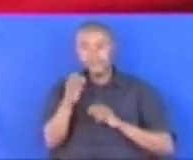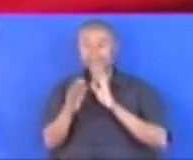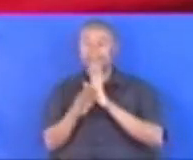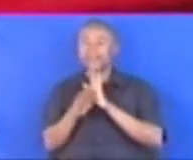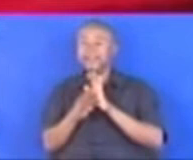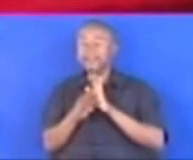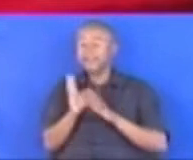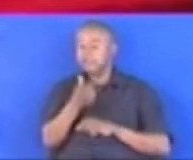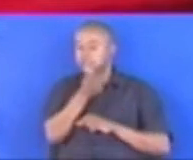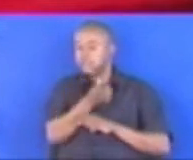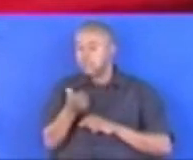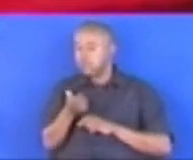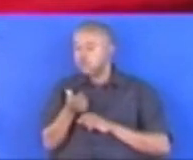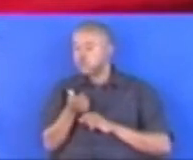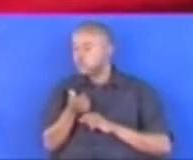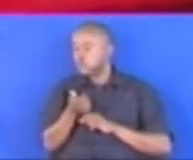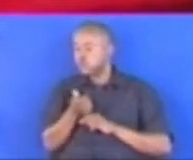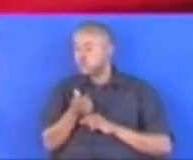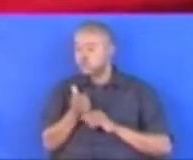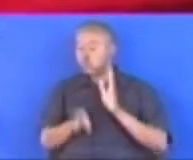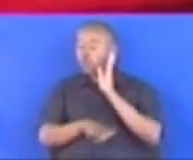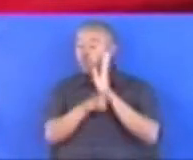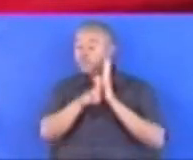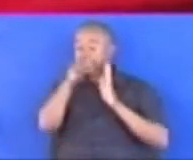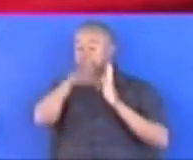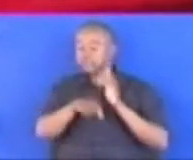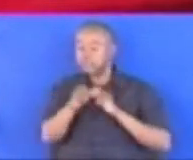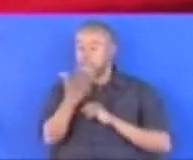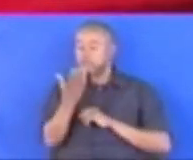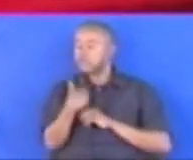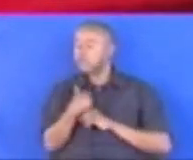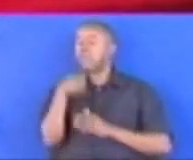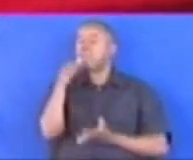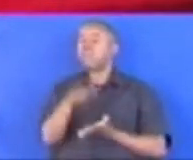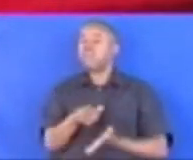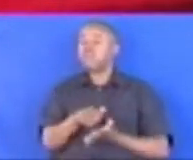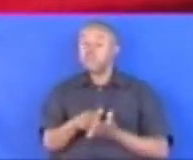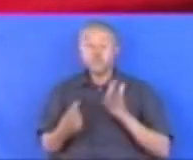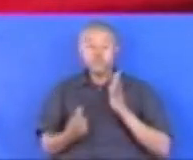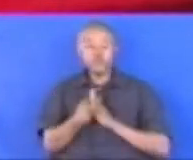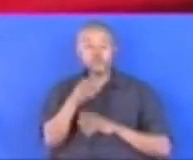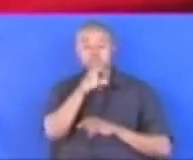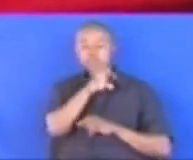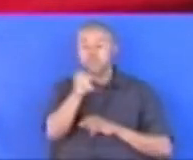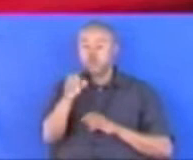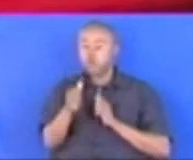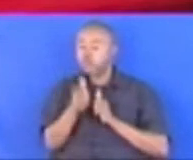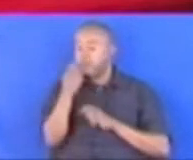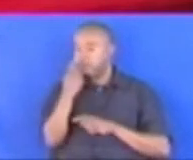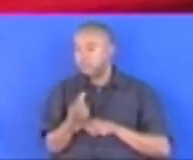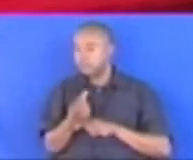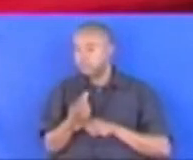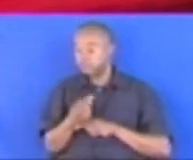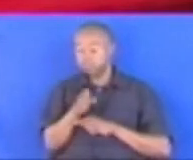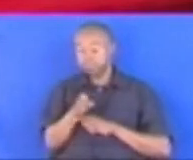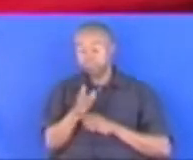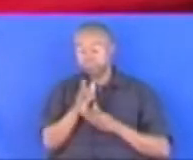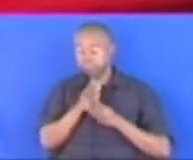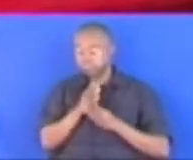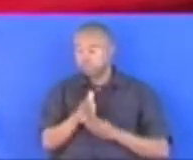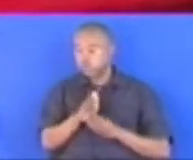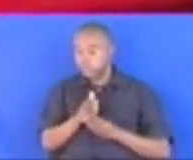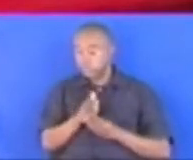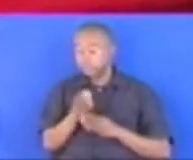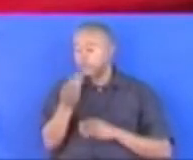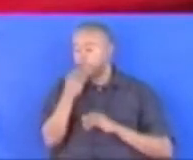31.8% ya watoto wenye umri chini ya miaka 5 wamedumaa na wanatoka katika mikoa 11 ambayo inaongoza kwa